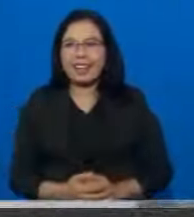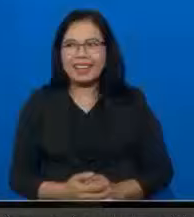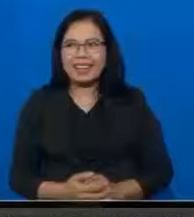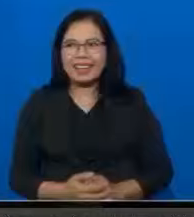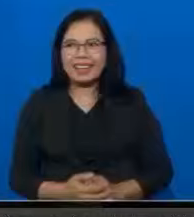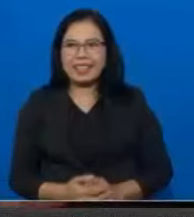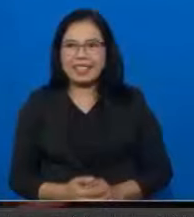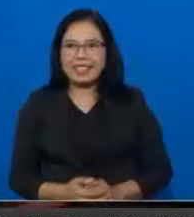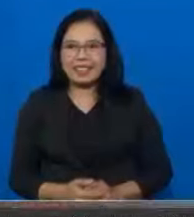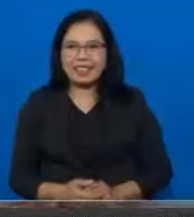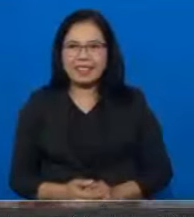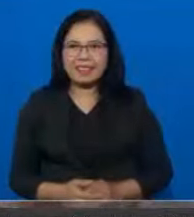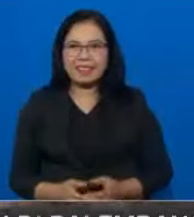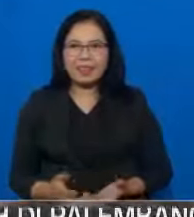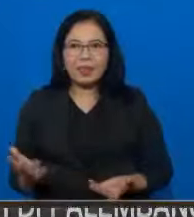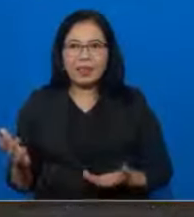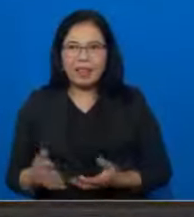buburnya.